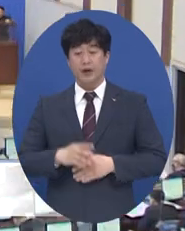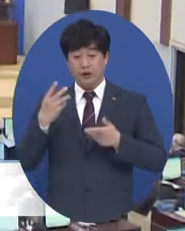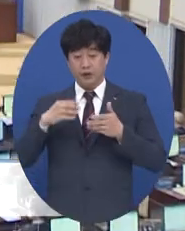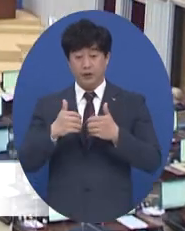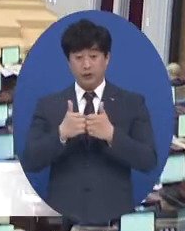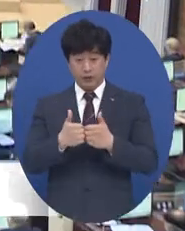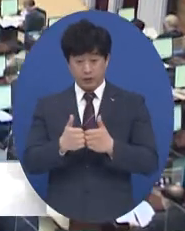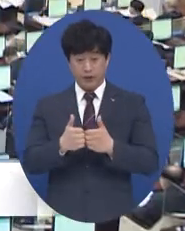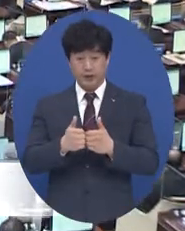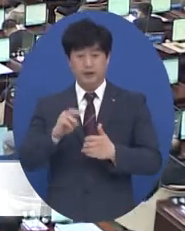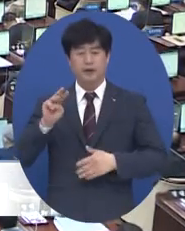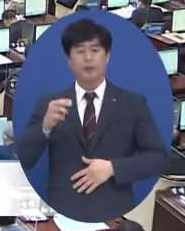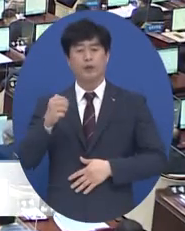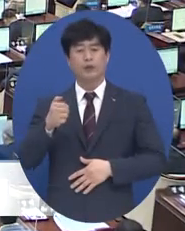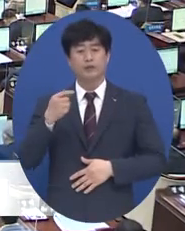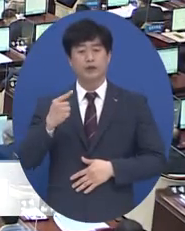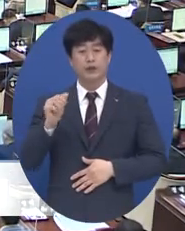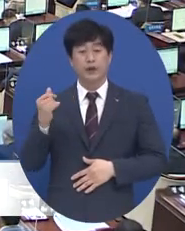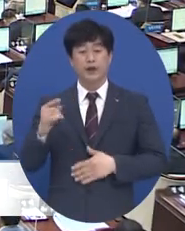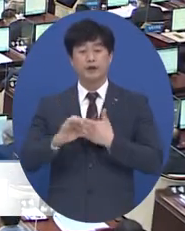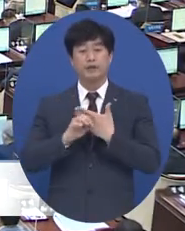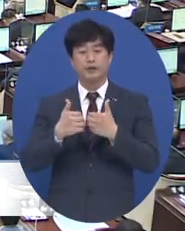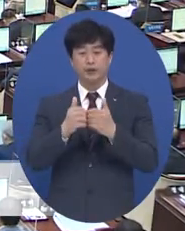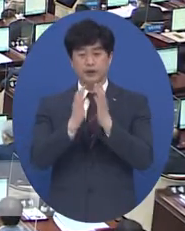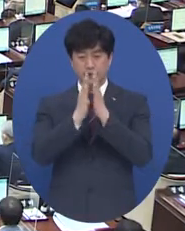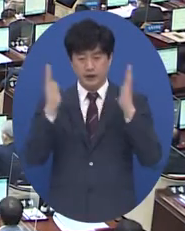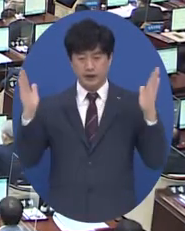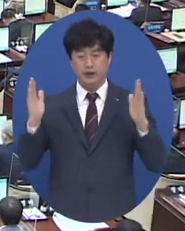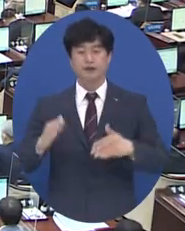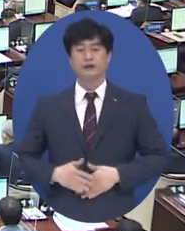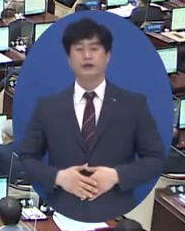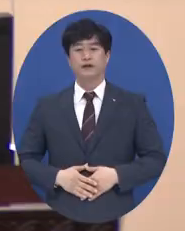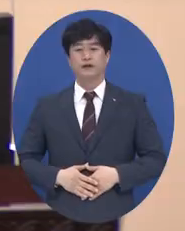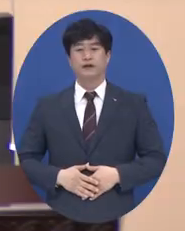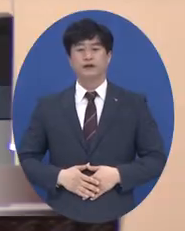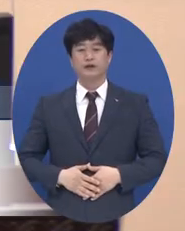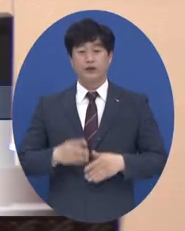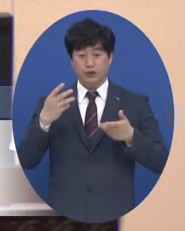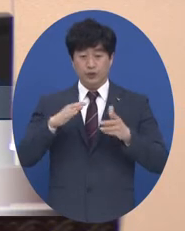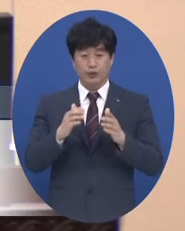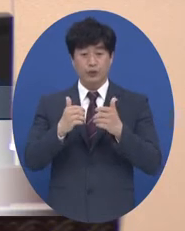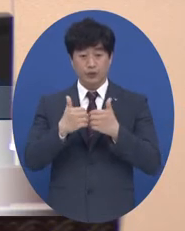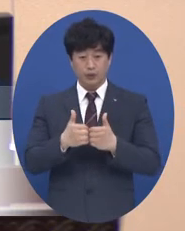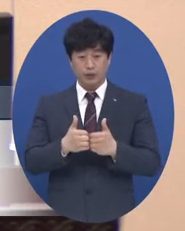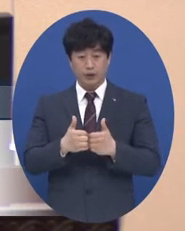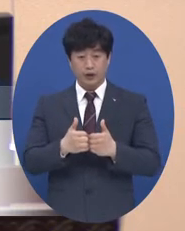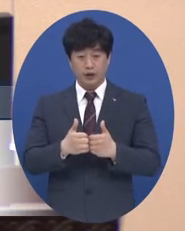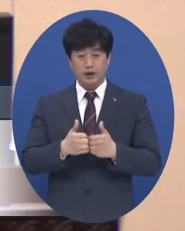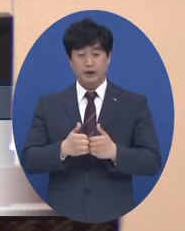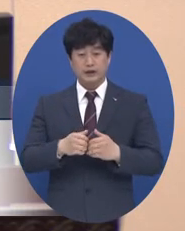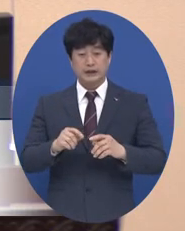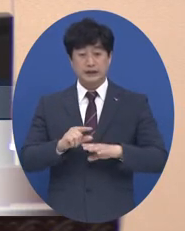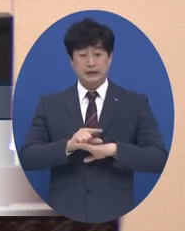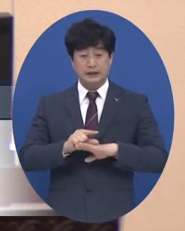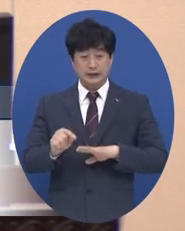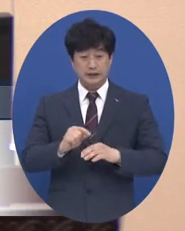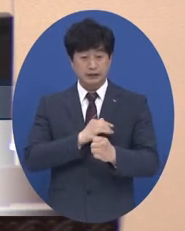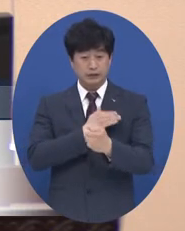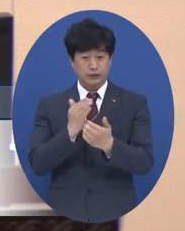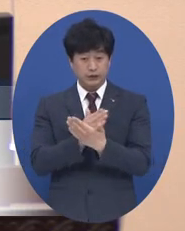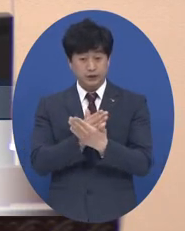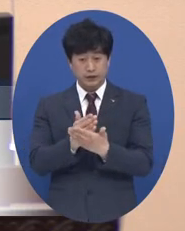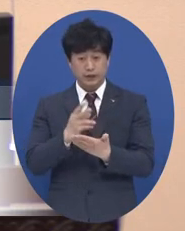경기도의회 가 제 351회 의 임시 일정을 시작했습니다 경기도 의원은 좌측 분권 제도가 확보에